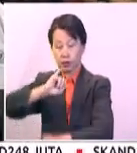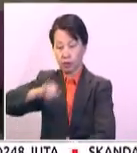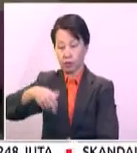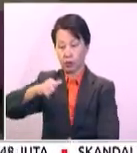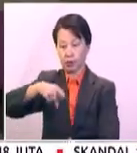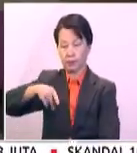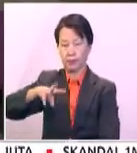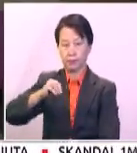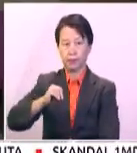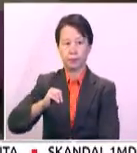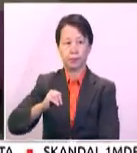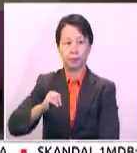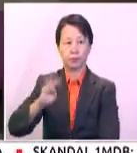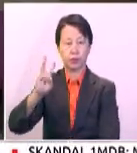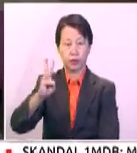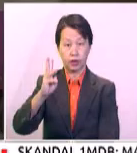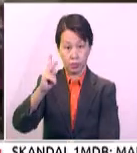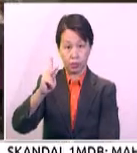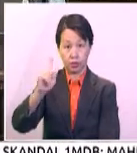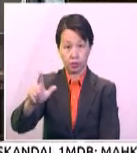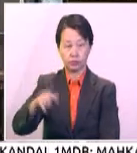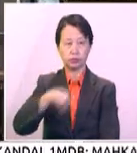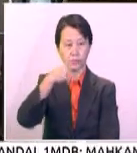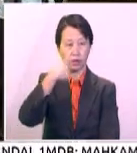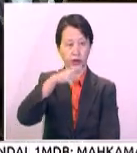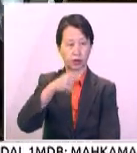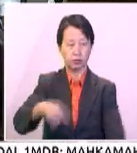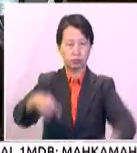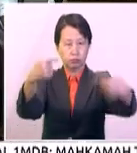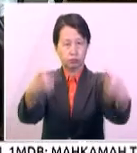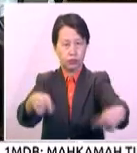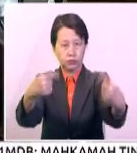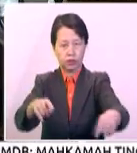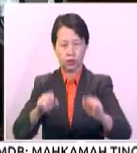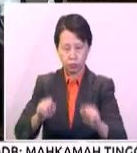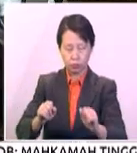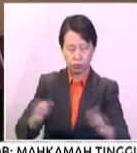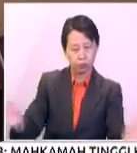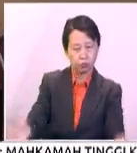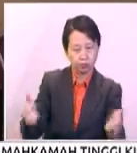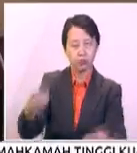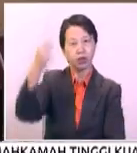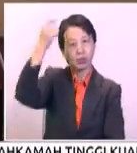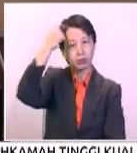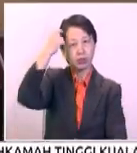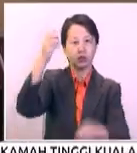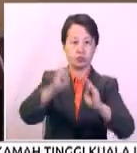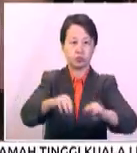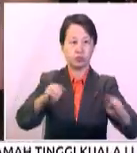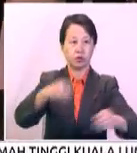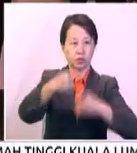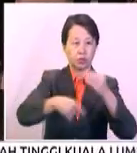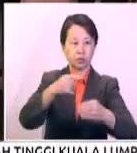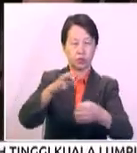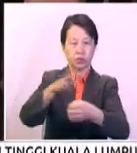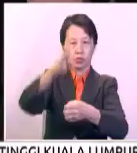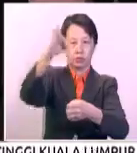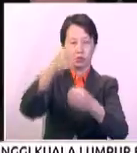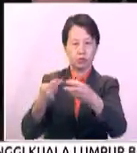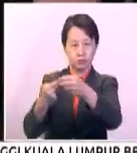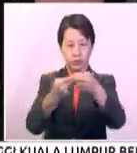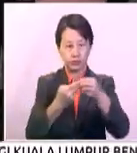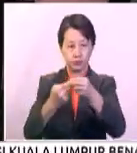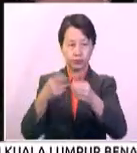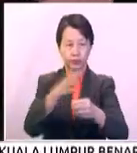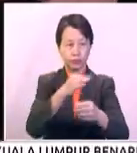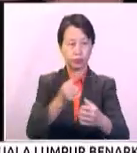persekutuan Kuala Lumpur Erwin kirul Ahmad berkata pertandingan ini mampu merangsang Minda pelajar ent perpaduan